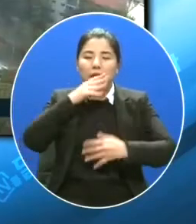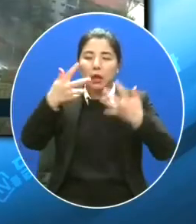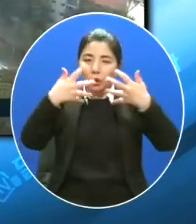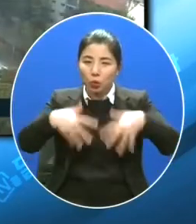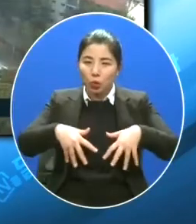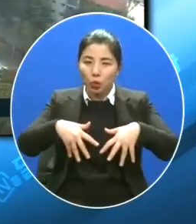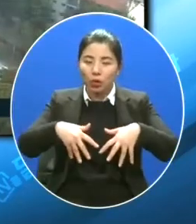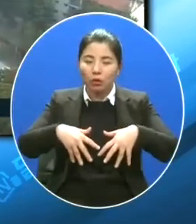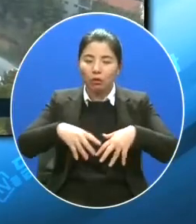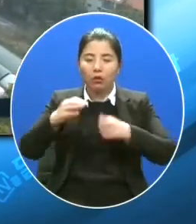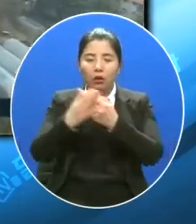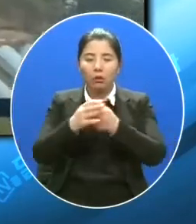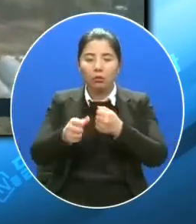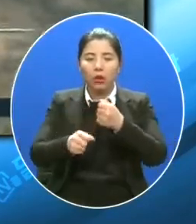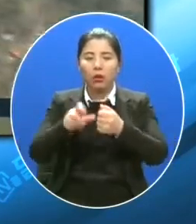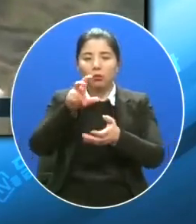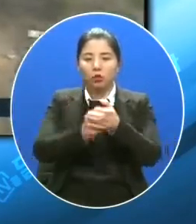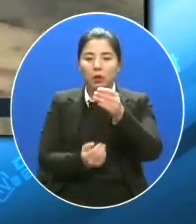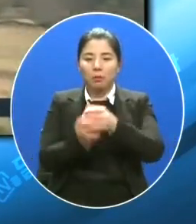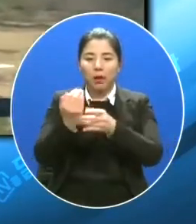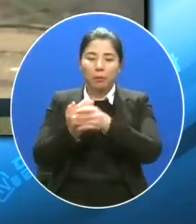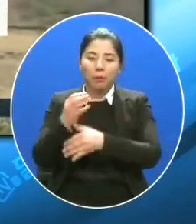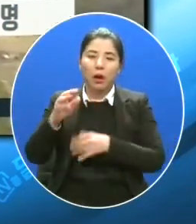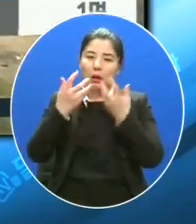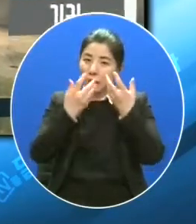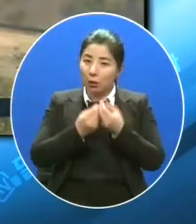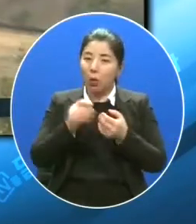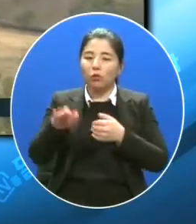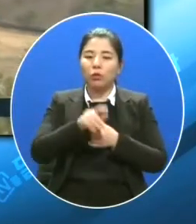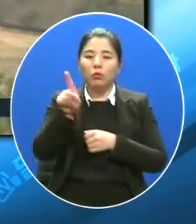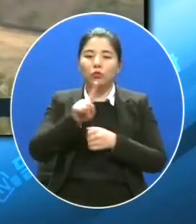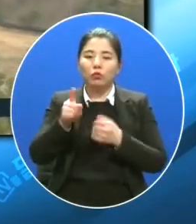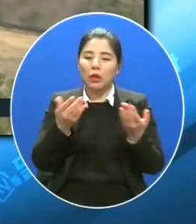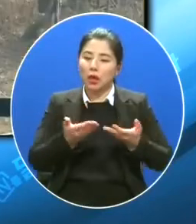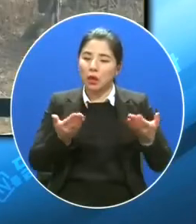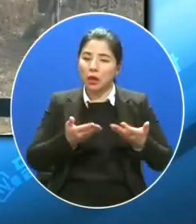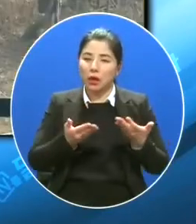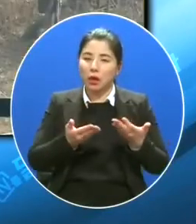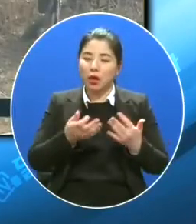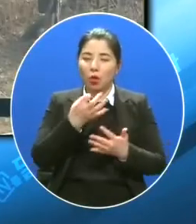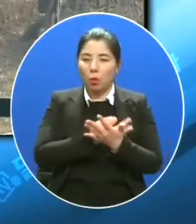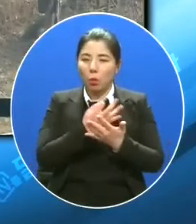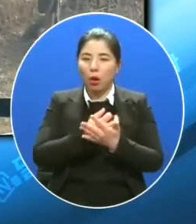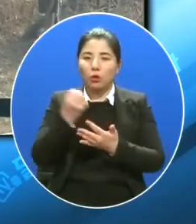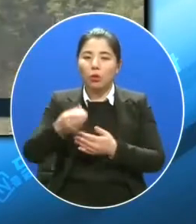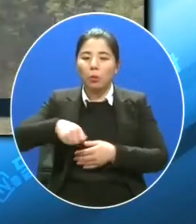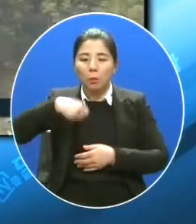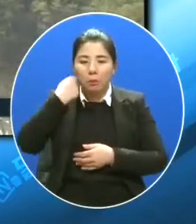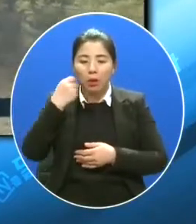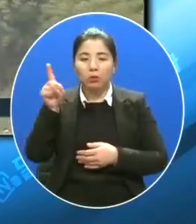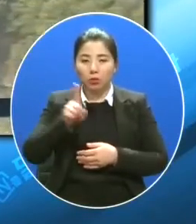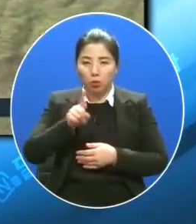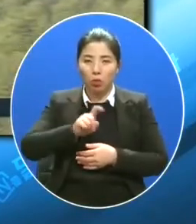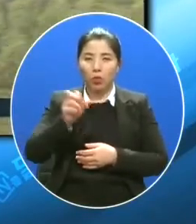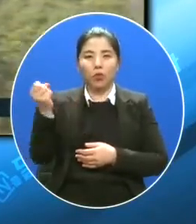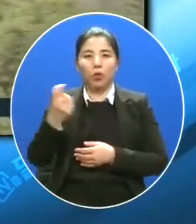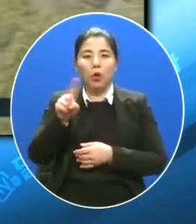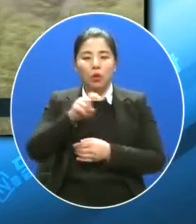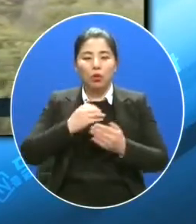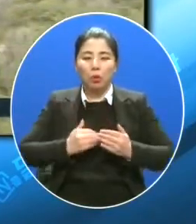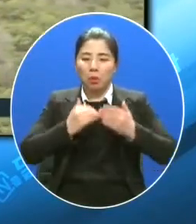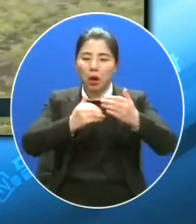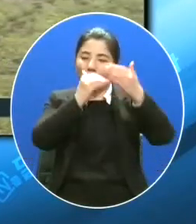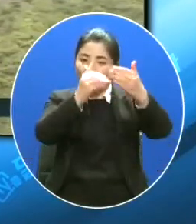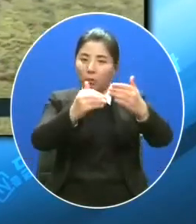통해 파생되는 문제들. 예를 들어 우리가 무슨 일을 해서 돈을 벌며 먹는 것은 무엇이고